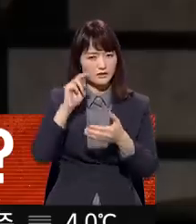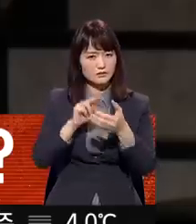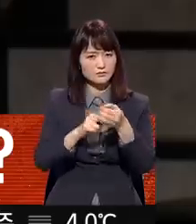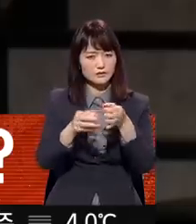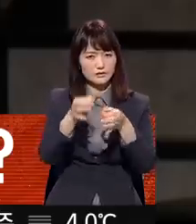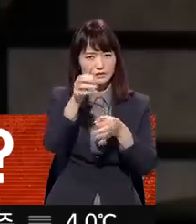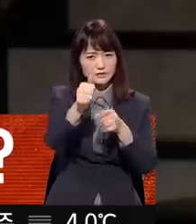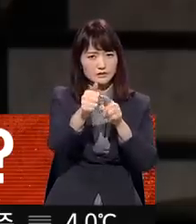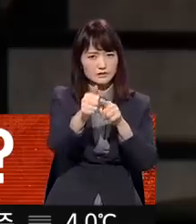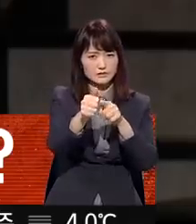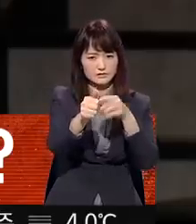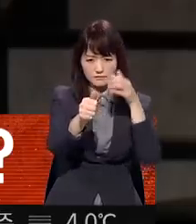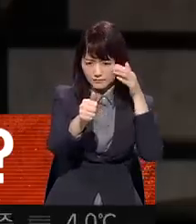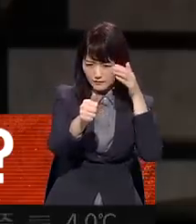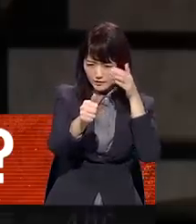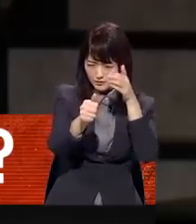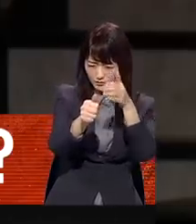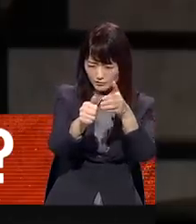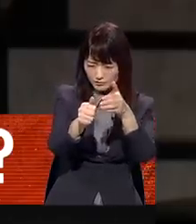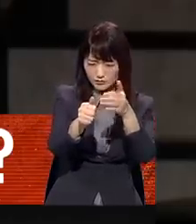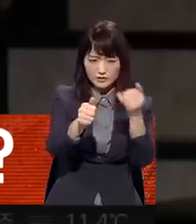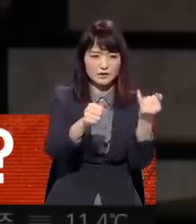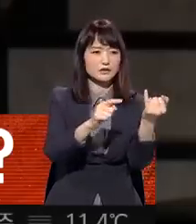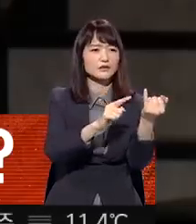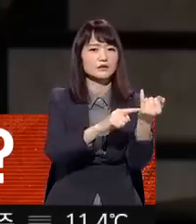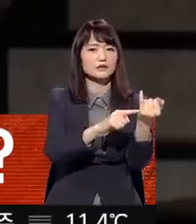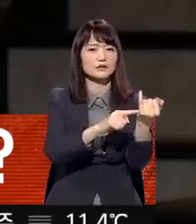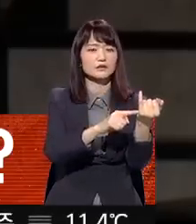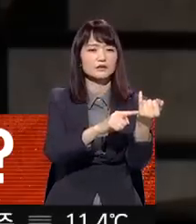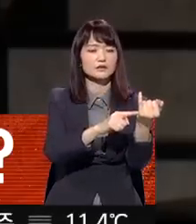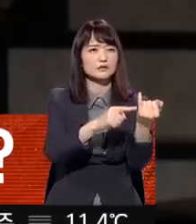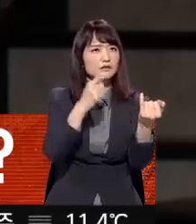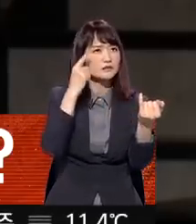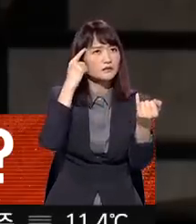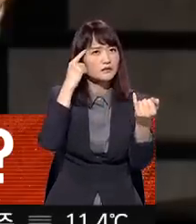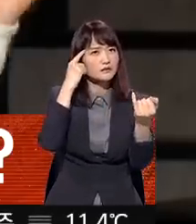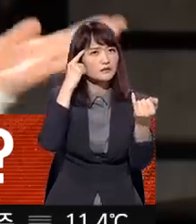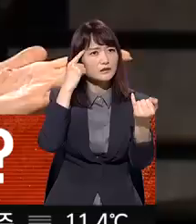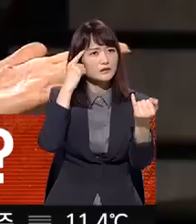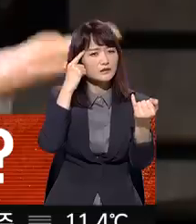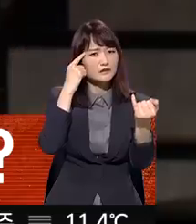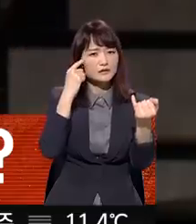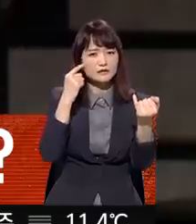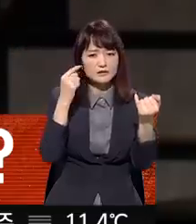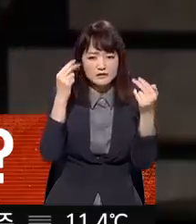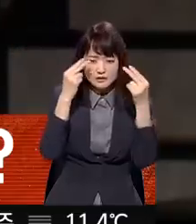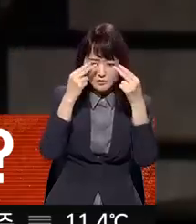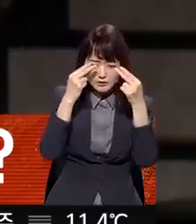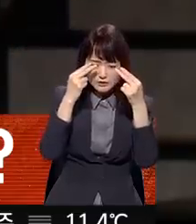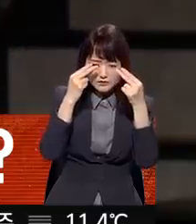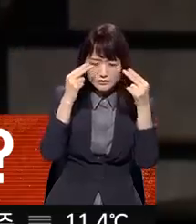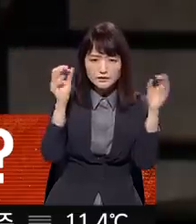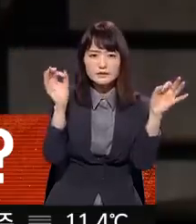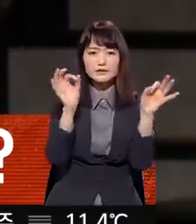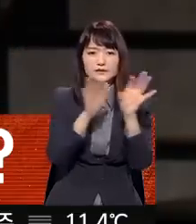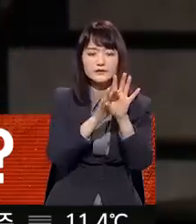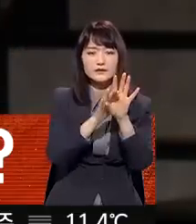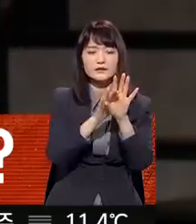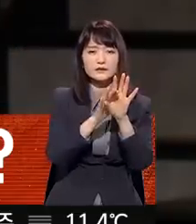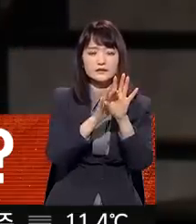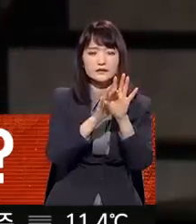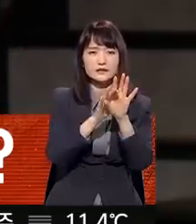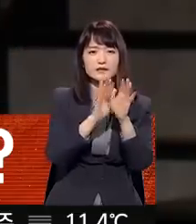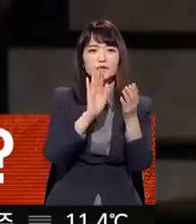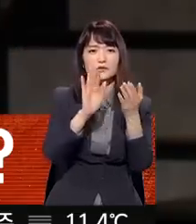그 밥솥처럼 스팀이 빠지고 나면 제정신이 돌아오면 아까 얘기하신 대로 전문가를 만나도 좋고 동생의